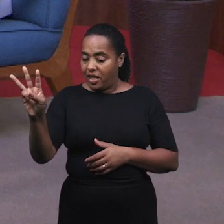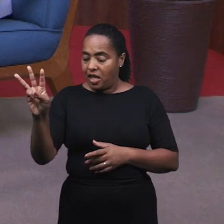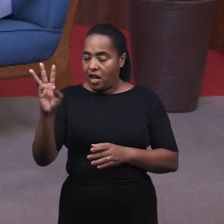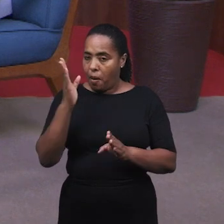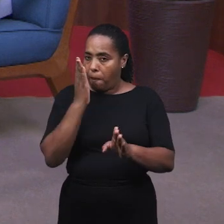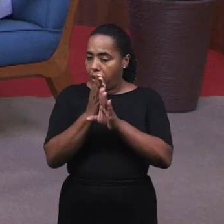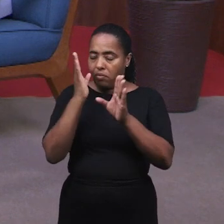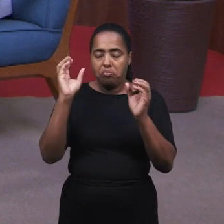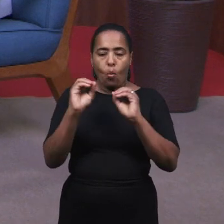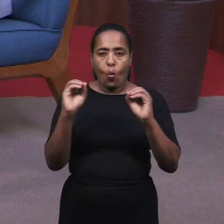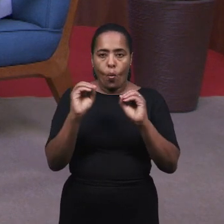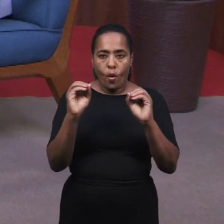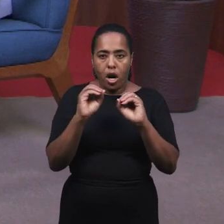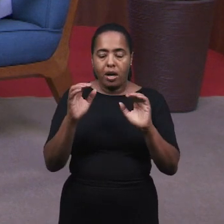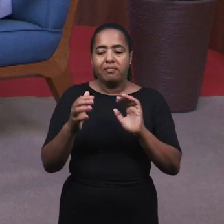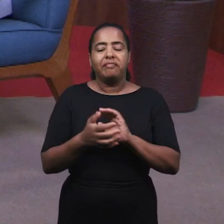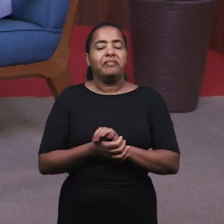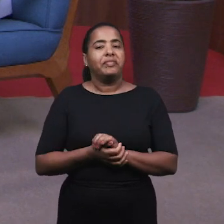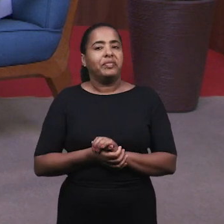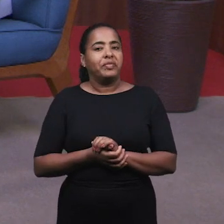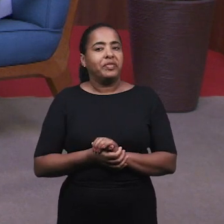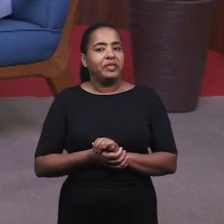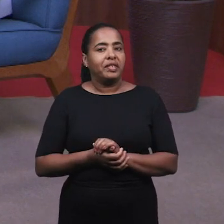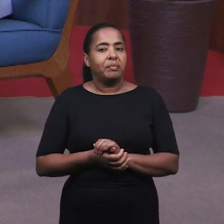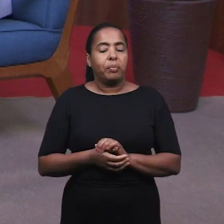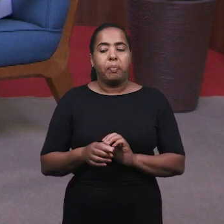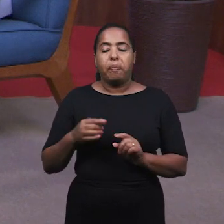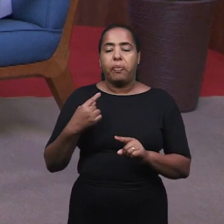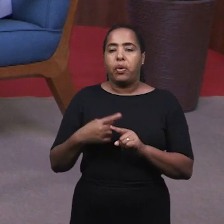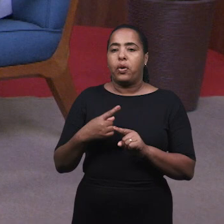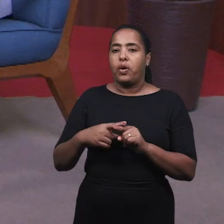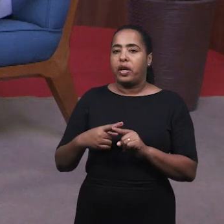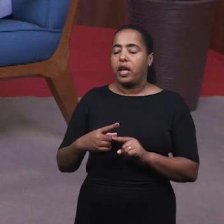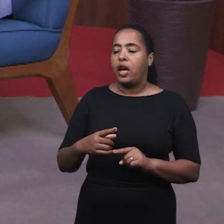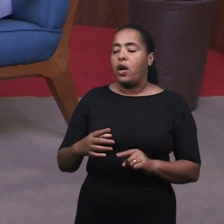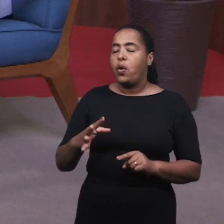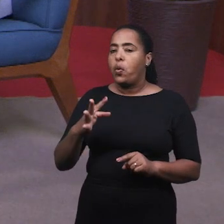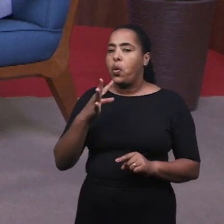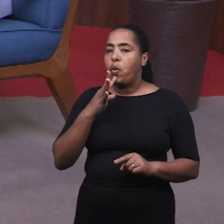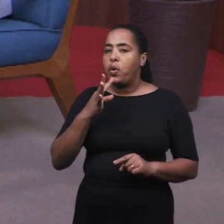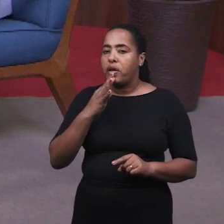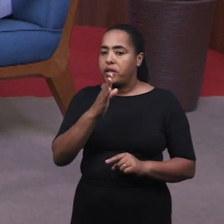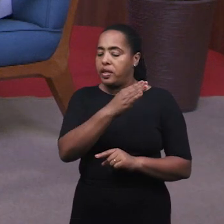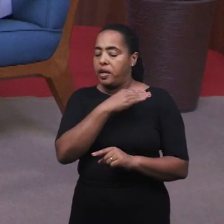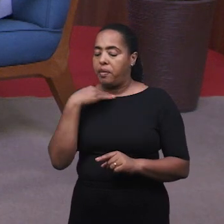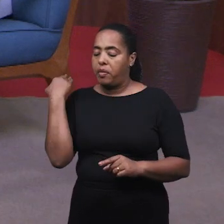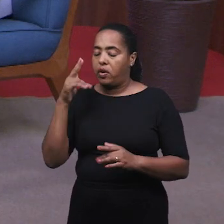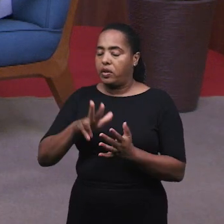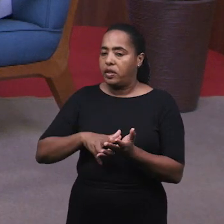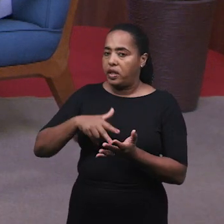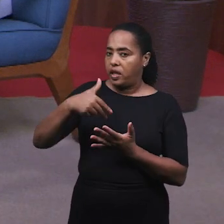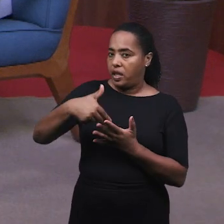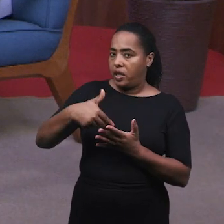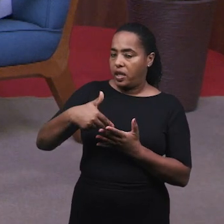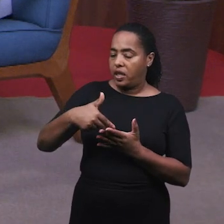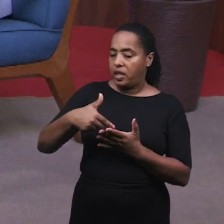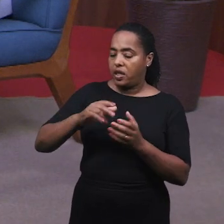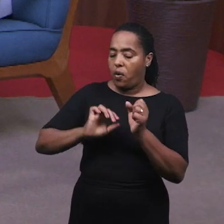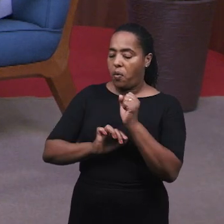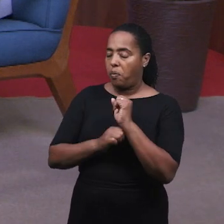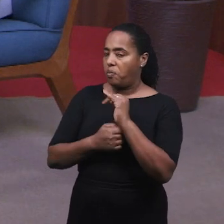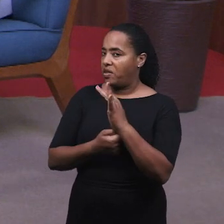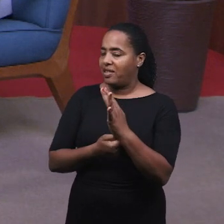déchiffrer, en montrant que sans la connaissance de la mort, la résurrection du Seigneur Jésus, personne ne peut entrer dans le mystère de la